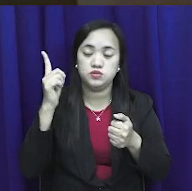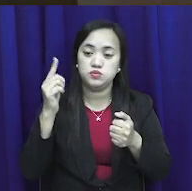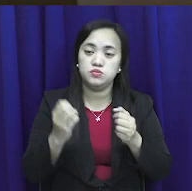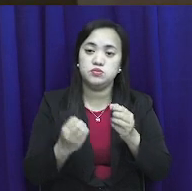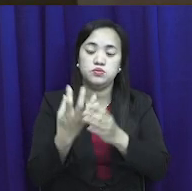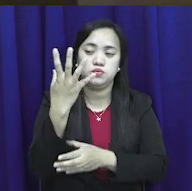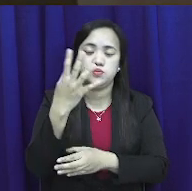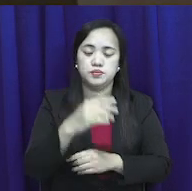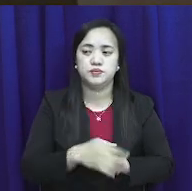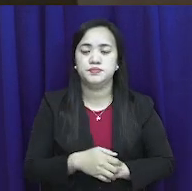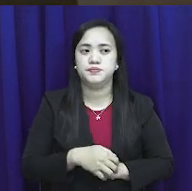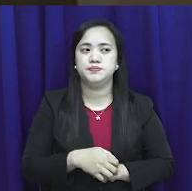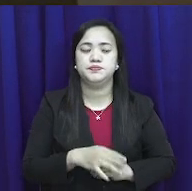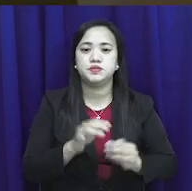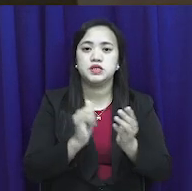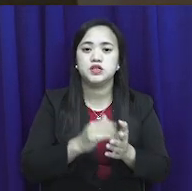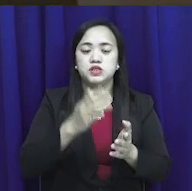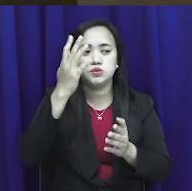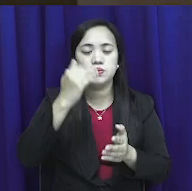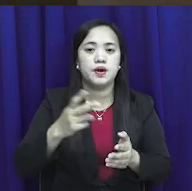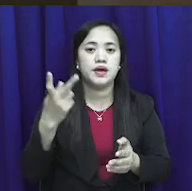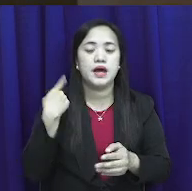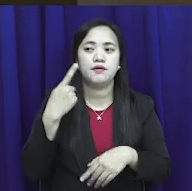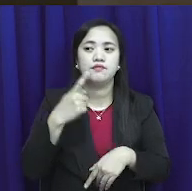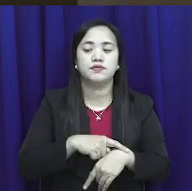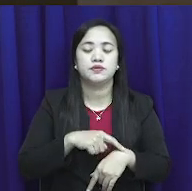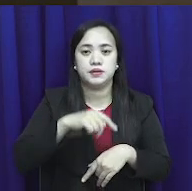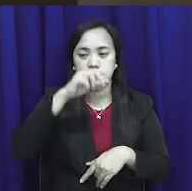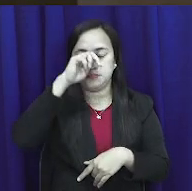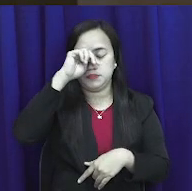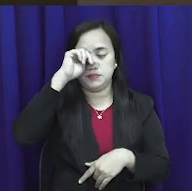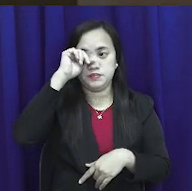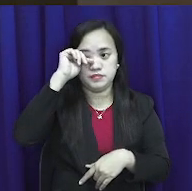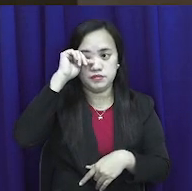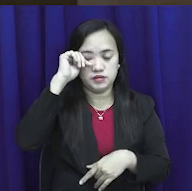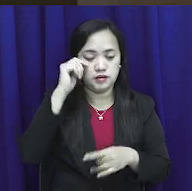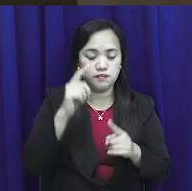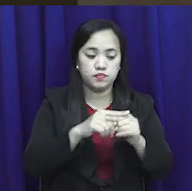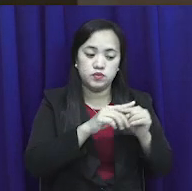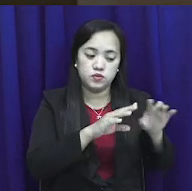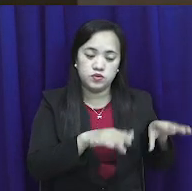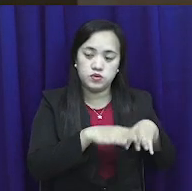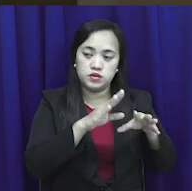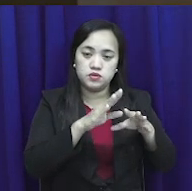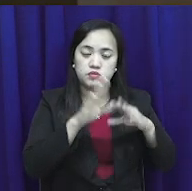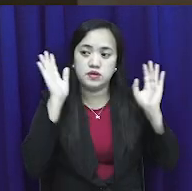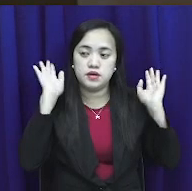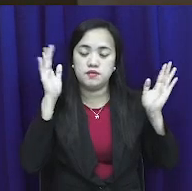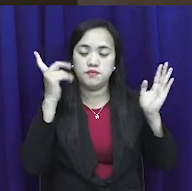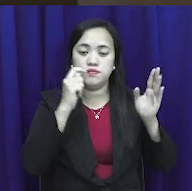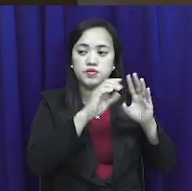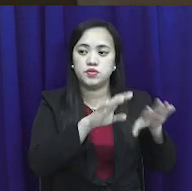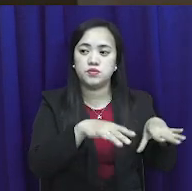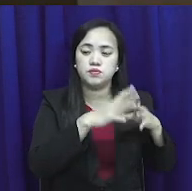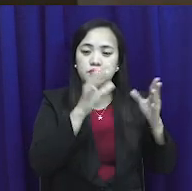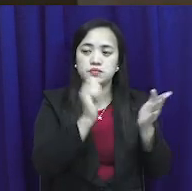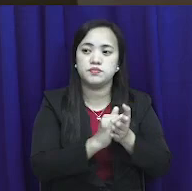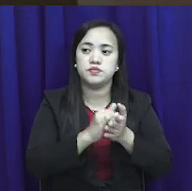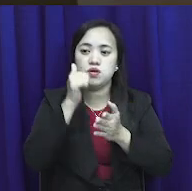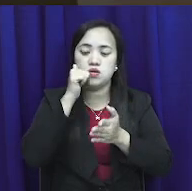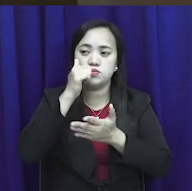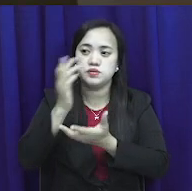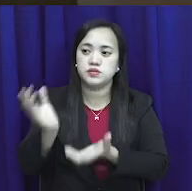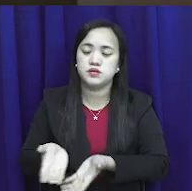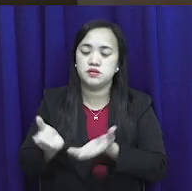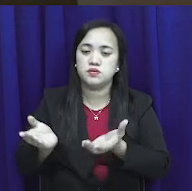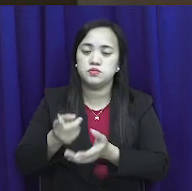ganyan kaya dumating yung time talaga ang ginive up ko yung work ko at dahil naman doun sa ang nag-encourage din sa akin